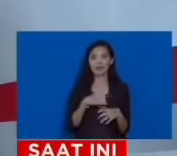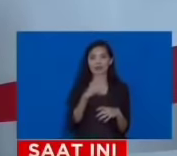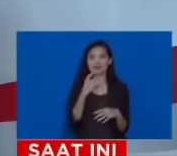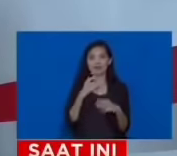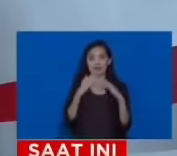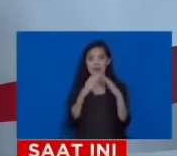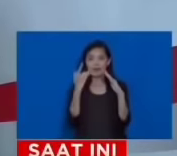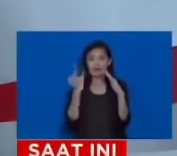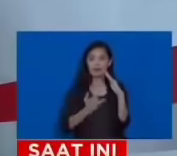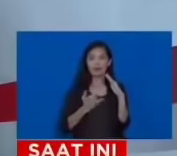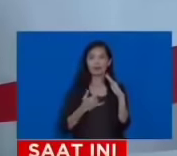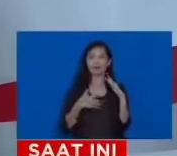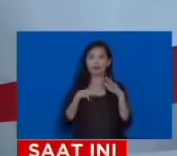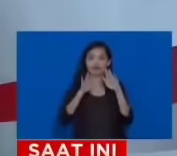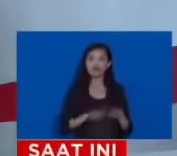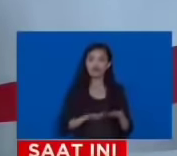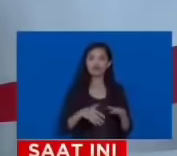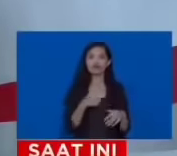tetap tinggal di rumah.